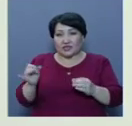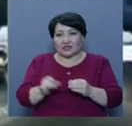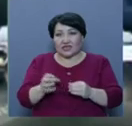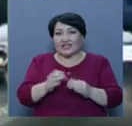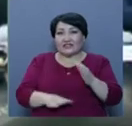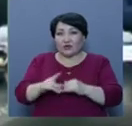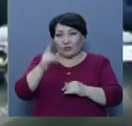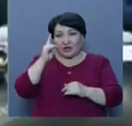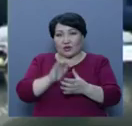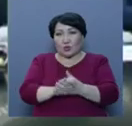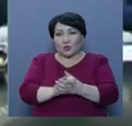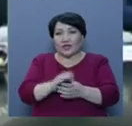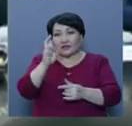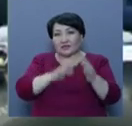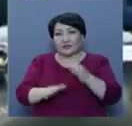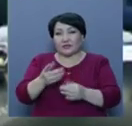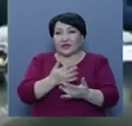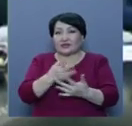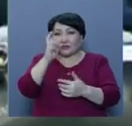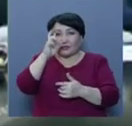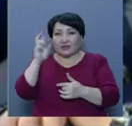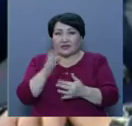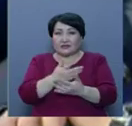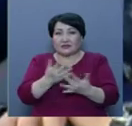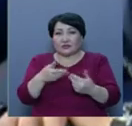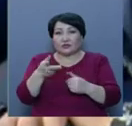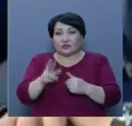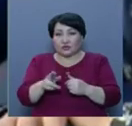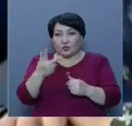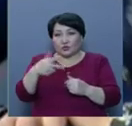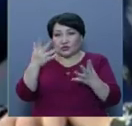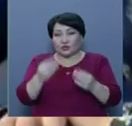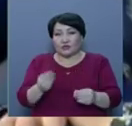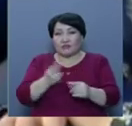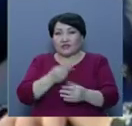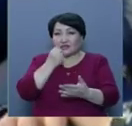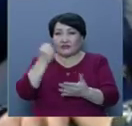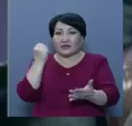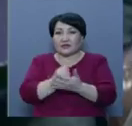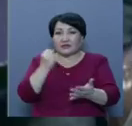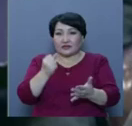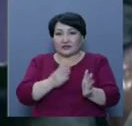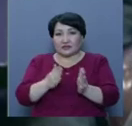одақ елдерімен тағы бірқатар мемлекеттер үшін 30 күнге дейінгі визасыз режим іске қосылмақ.